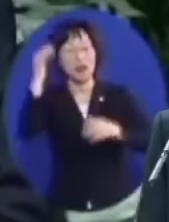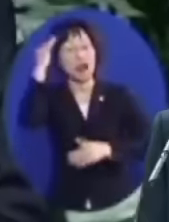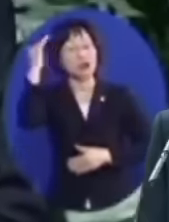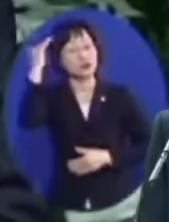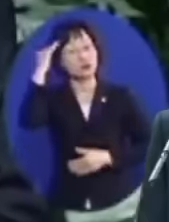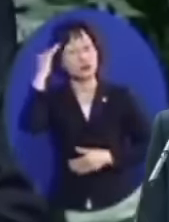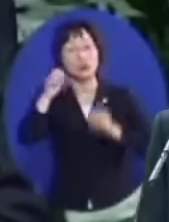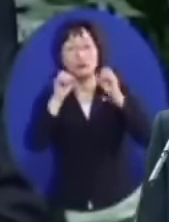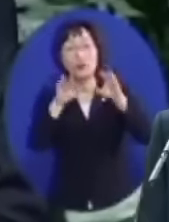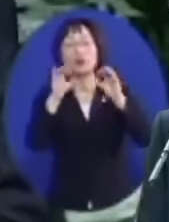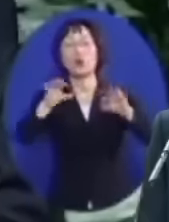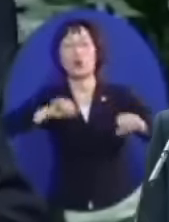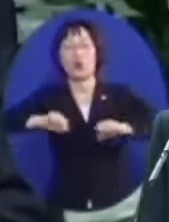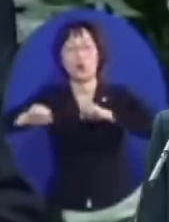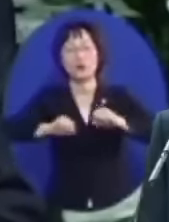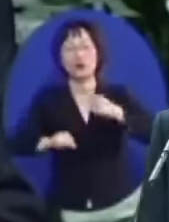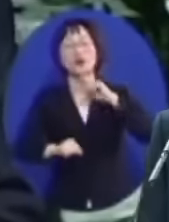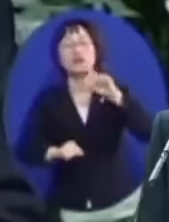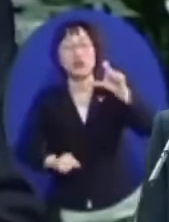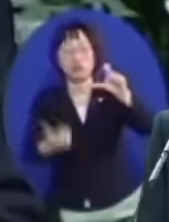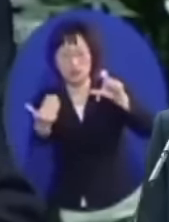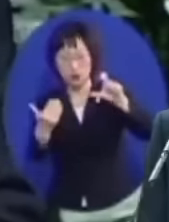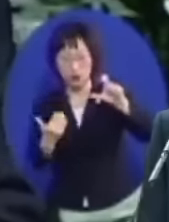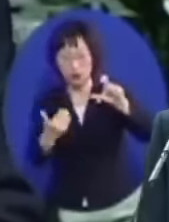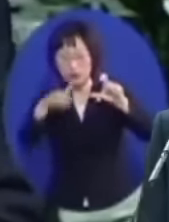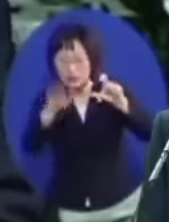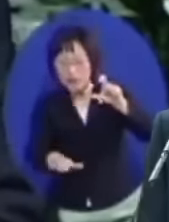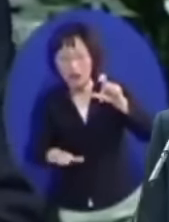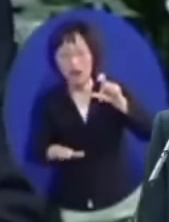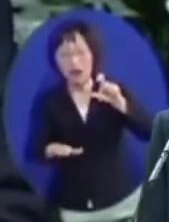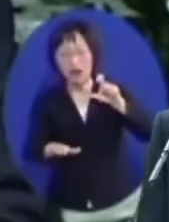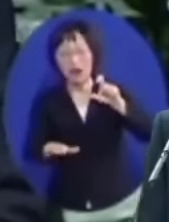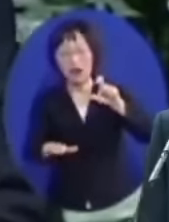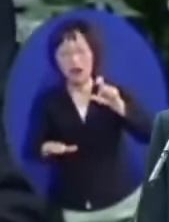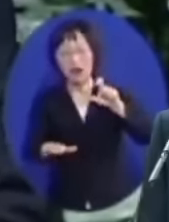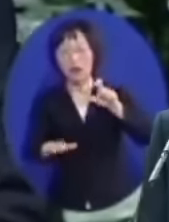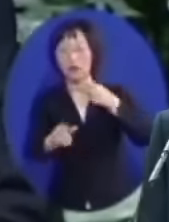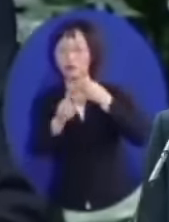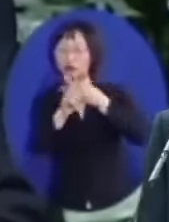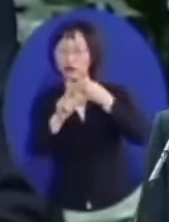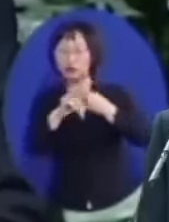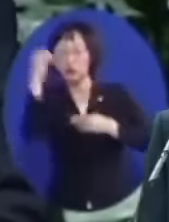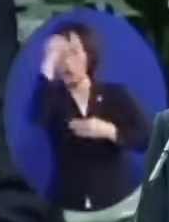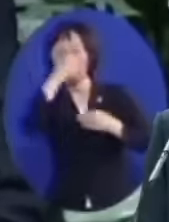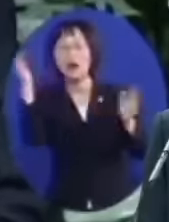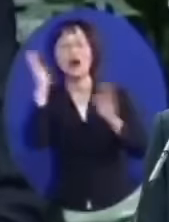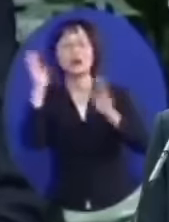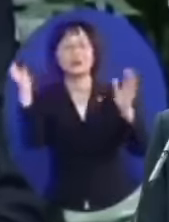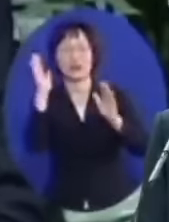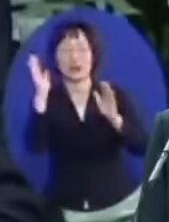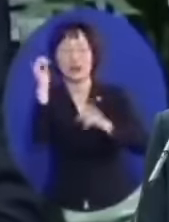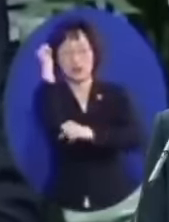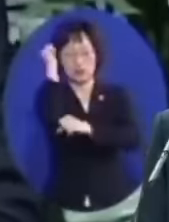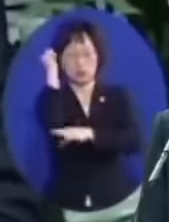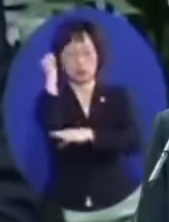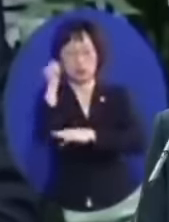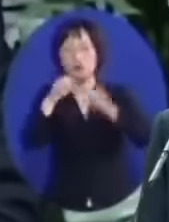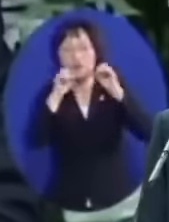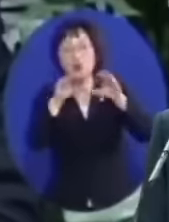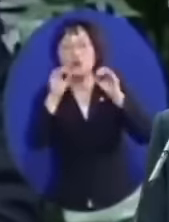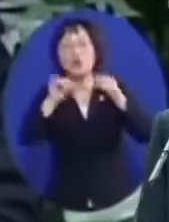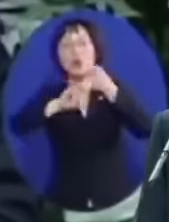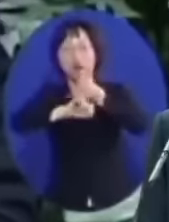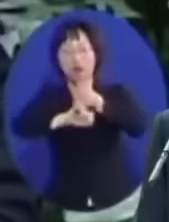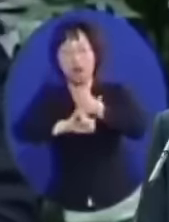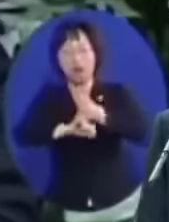전도 활동은 15살 이하에 있는 중고등부 학생들 중심으로 전도를 해야